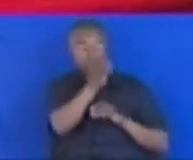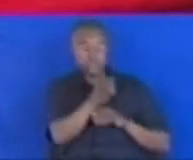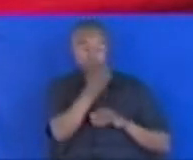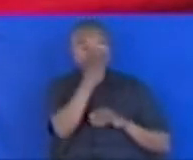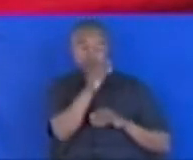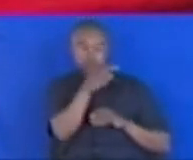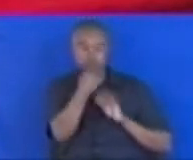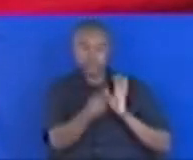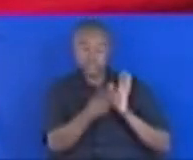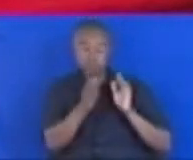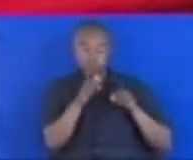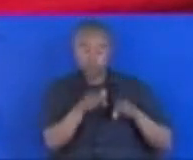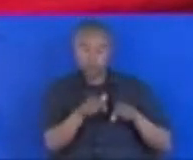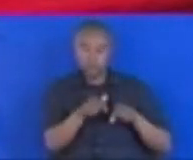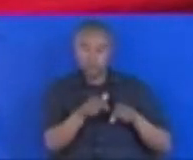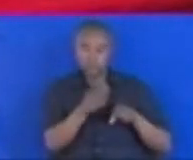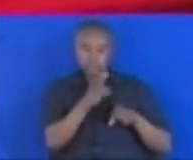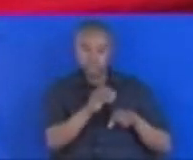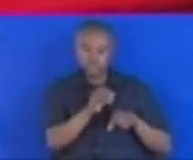3.6% mwaka